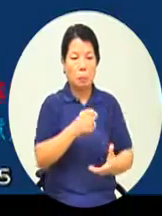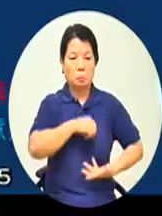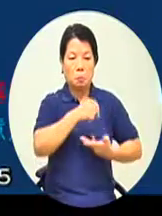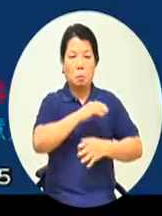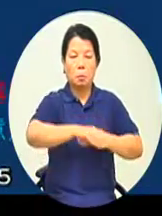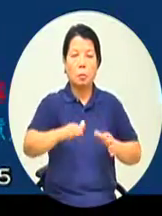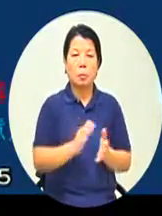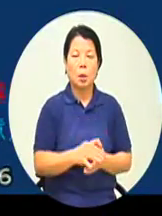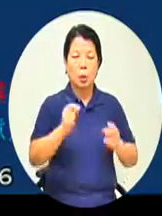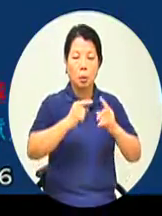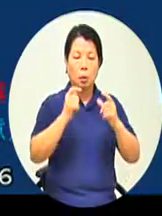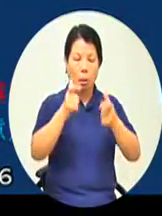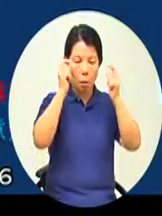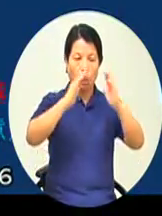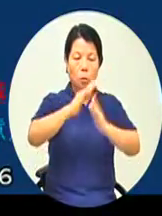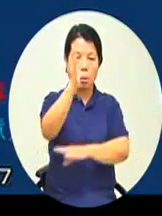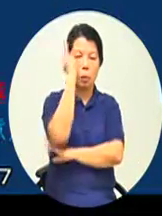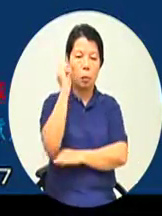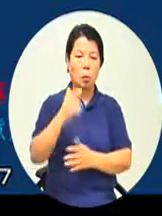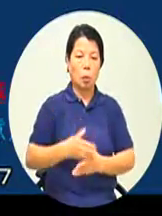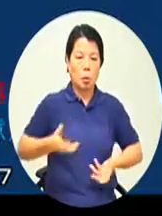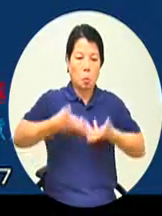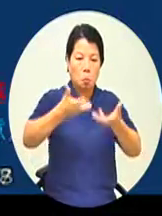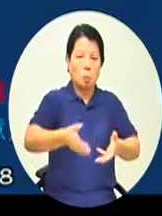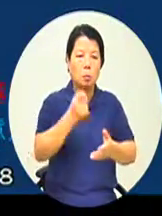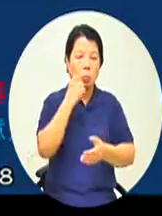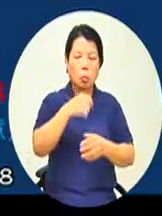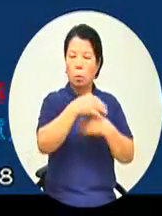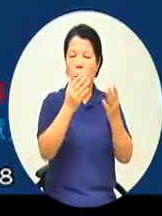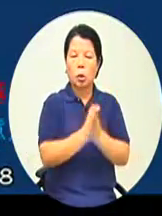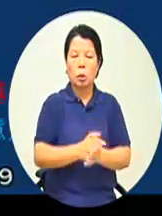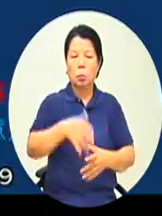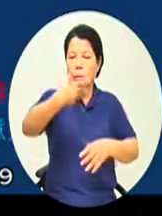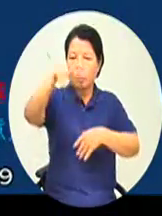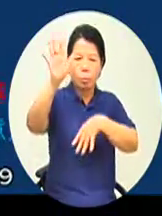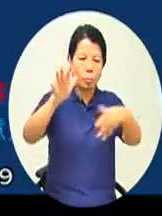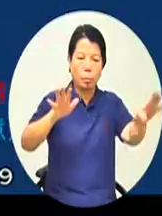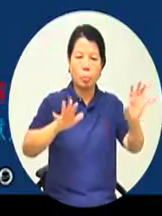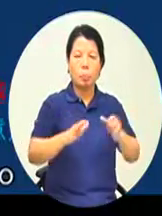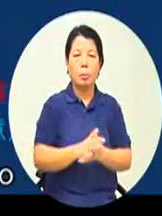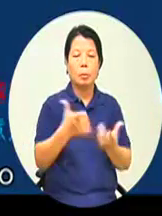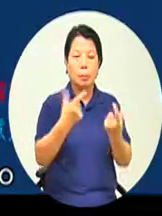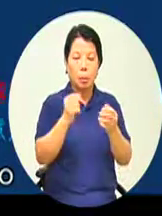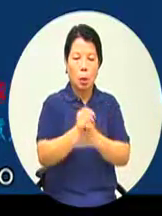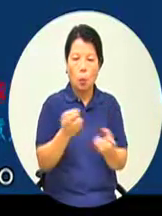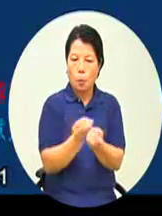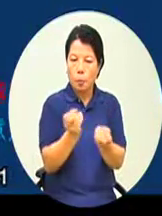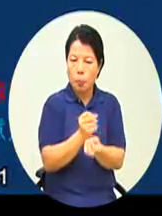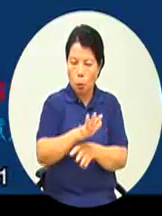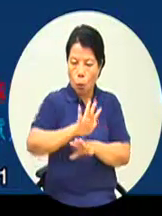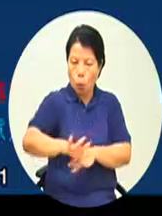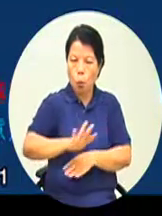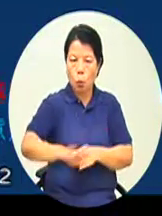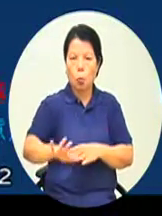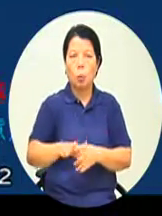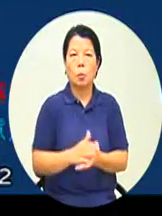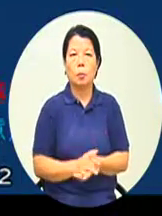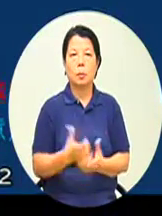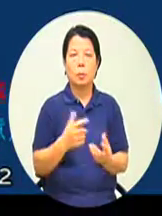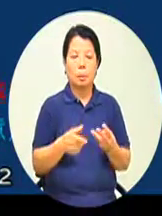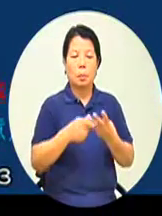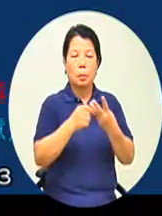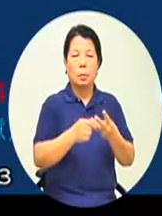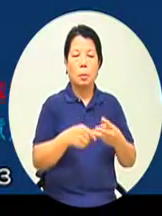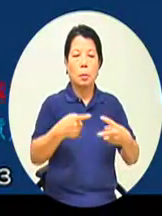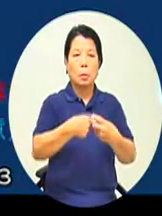让将来想要对高雄市有所贡献的人都踏不进来，好，这是有可能产生的状况。第三，好，就是我刚刚讲的李科